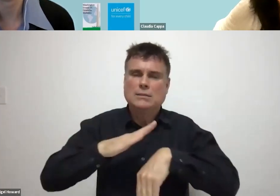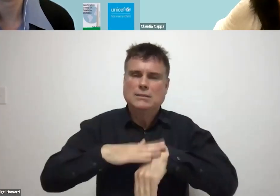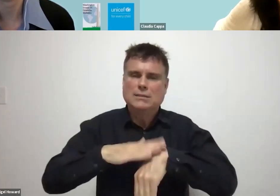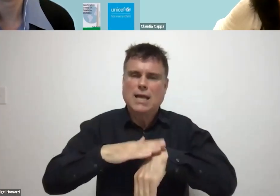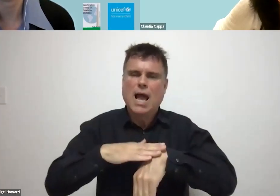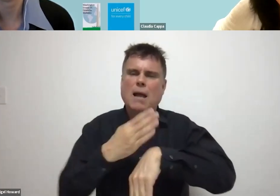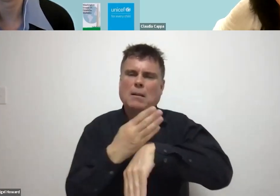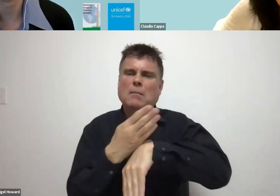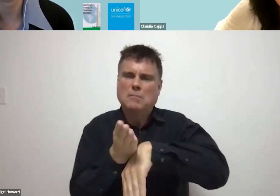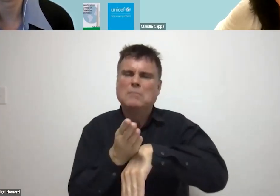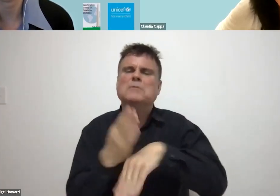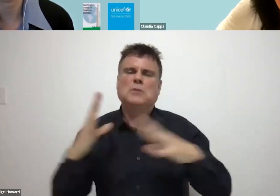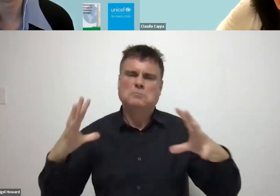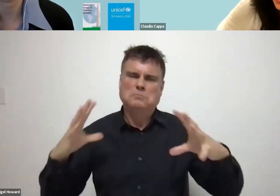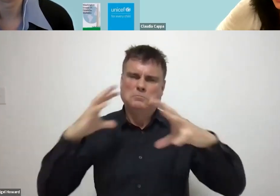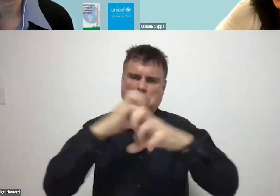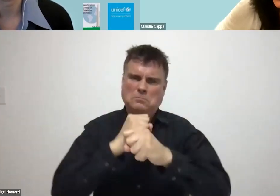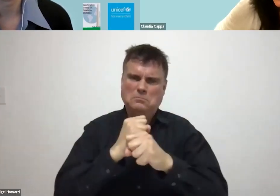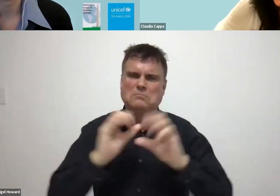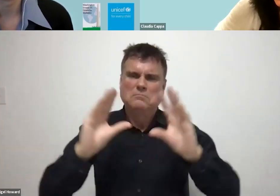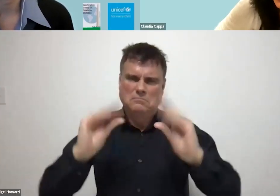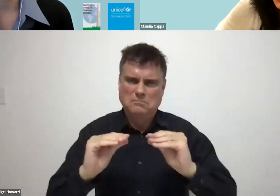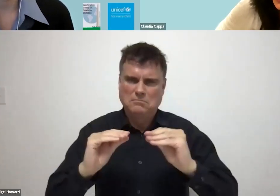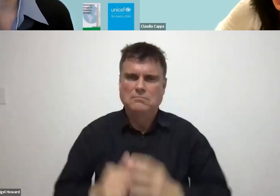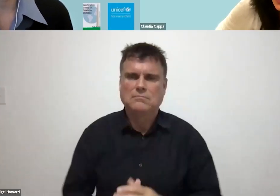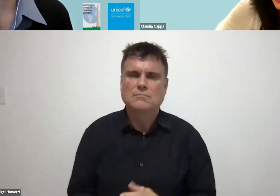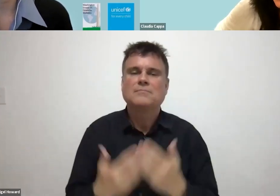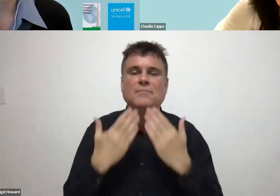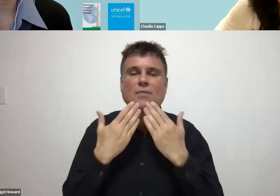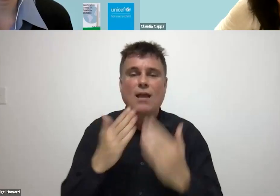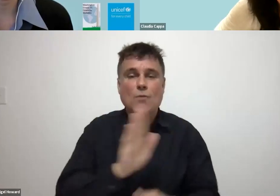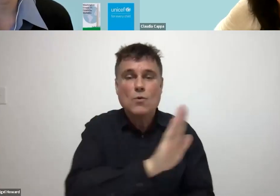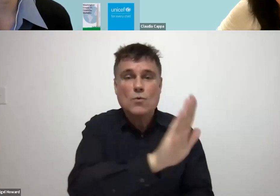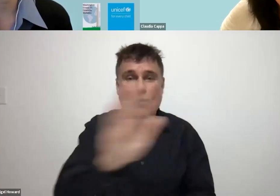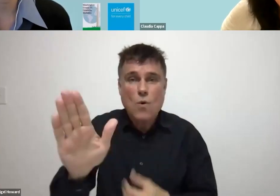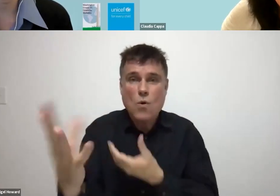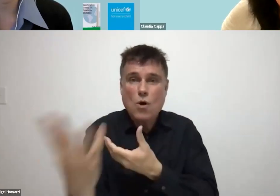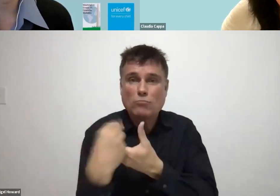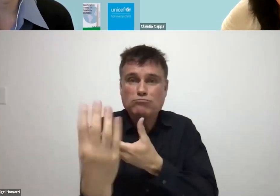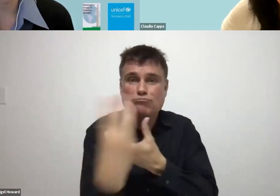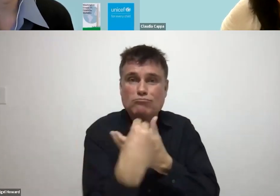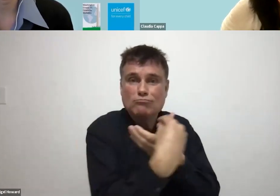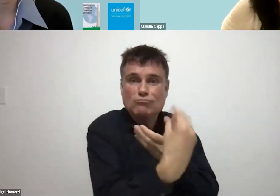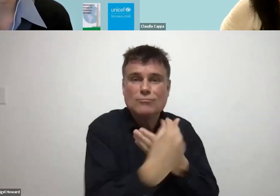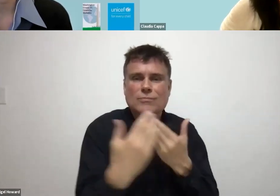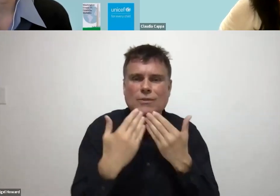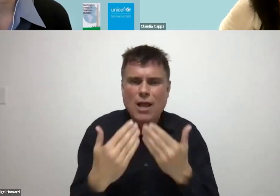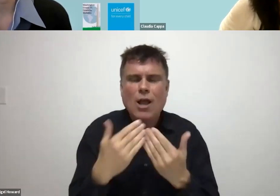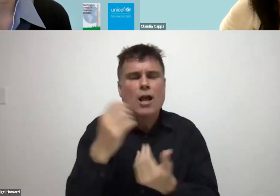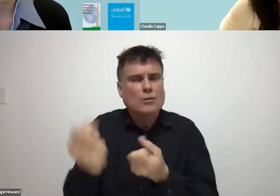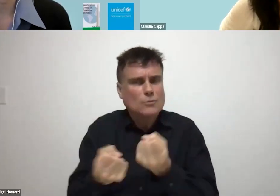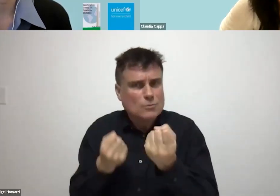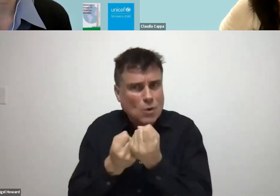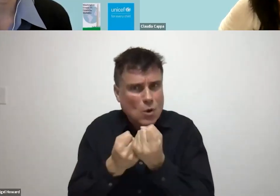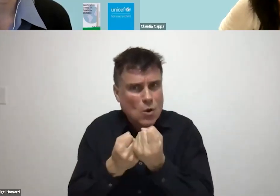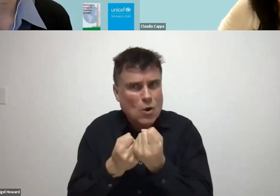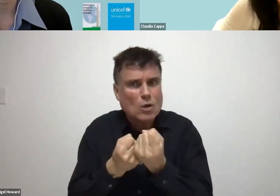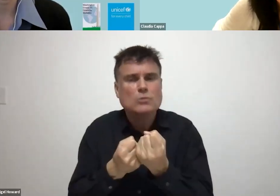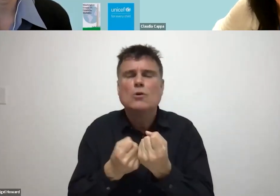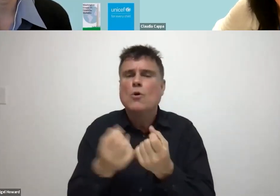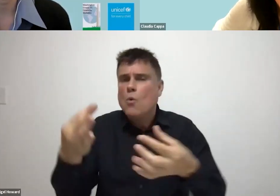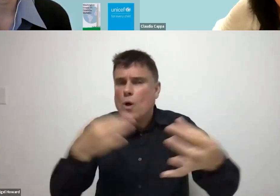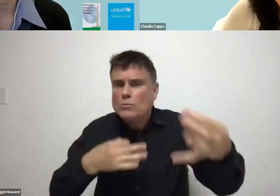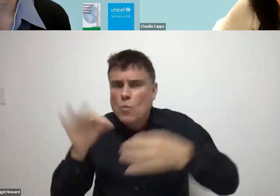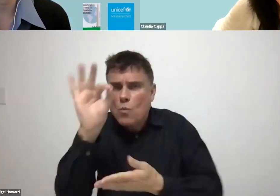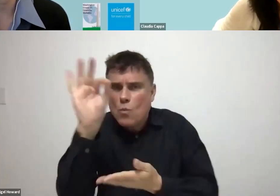chose. Et merci à vous tous qui nous avez suivis aujourd'hui dans cette réunion. Donc, je peux dire que c'est juste le